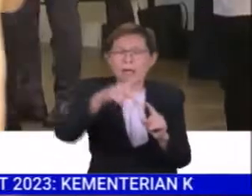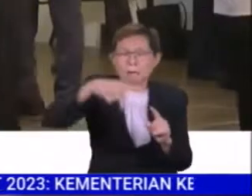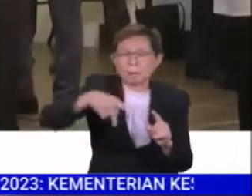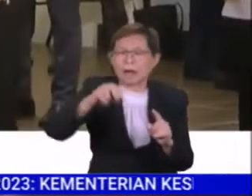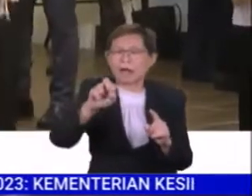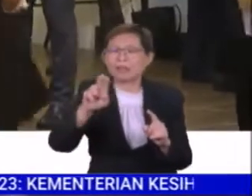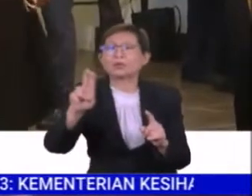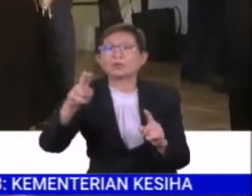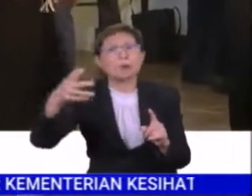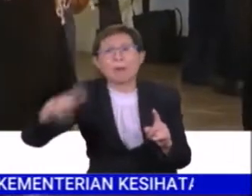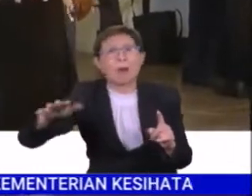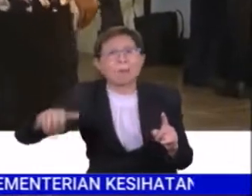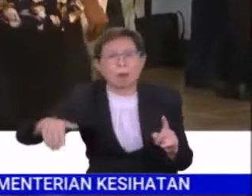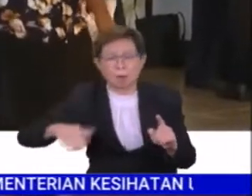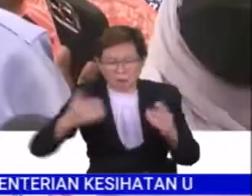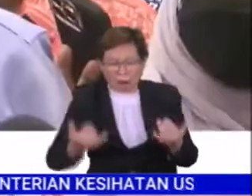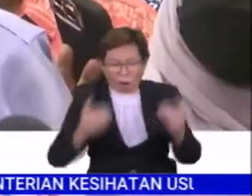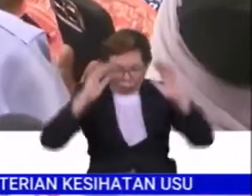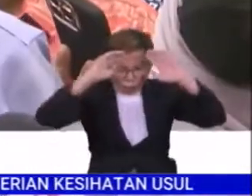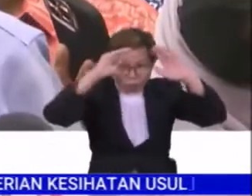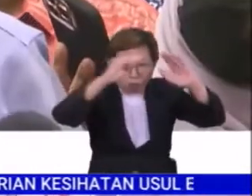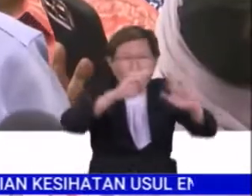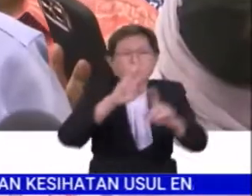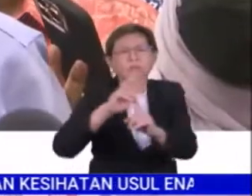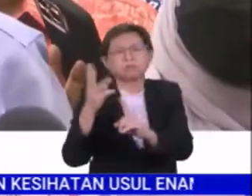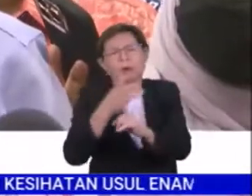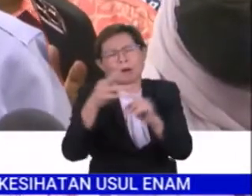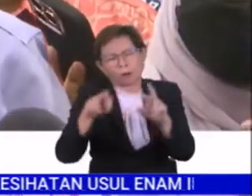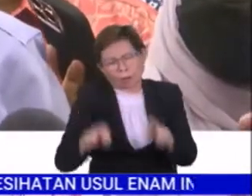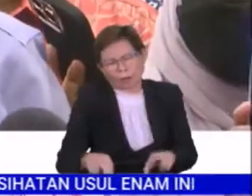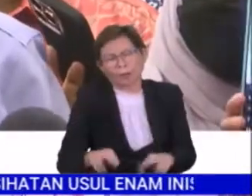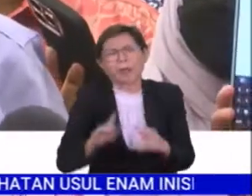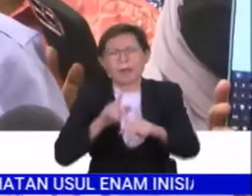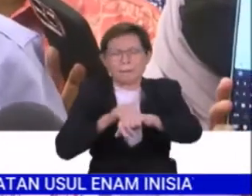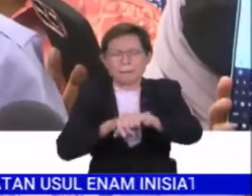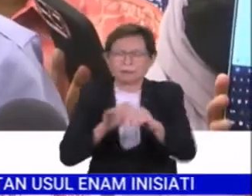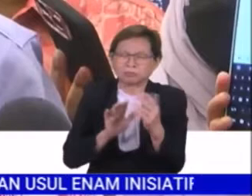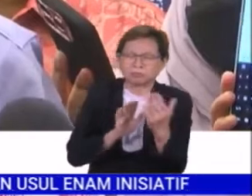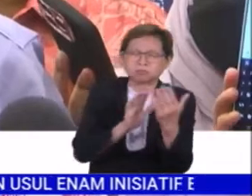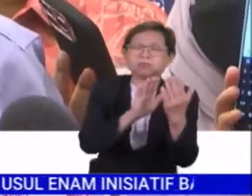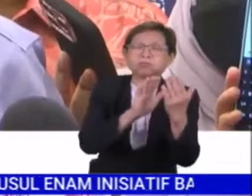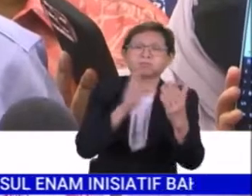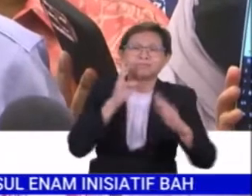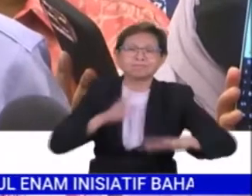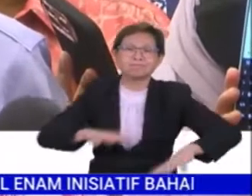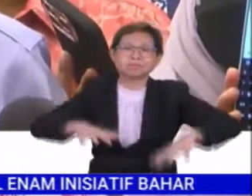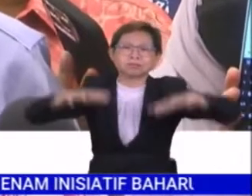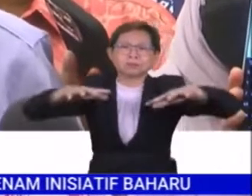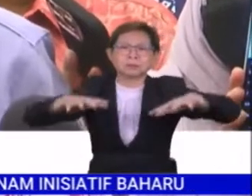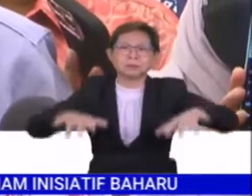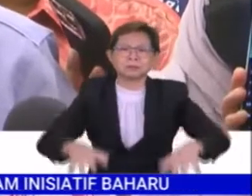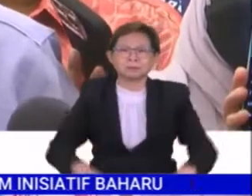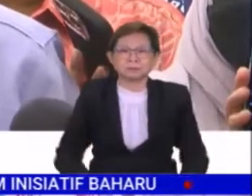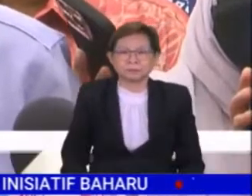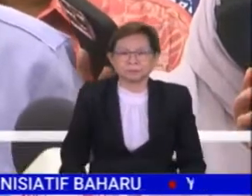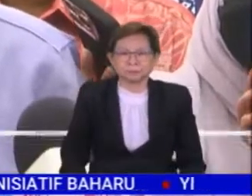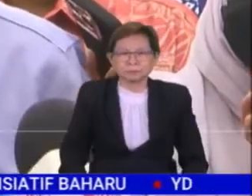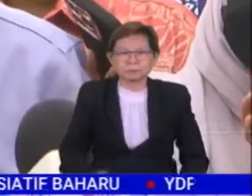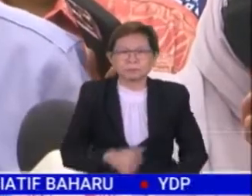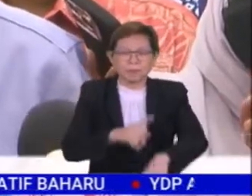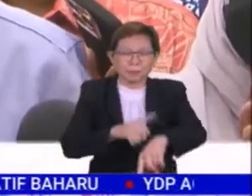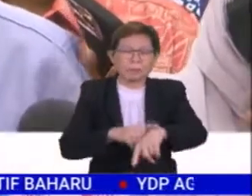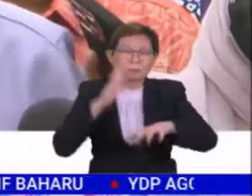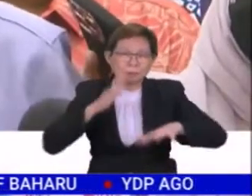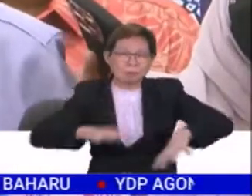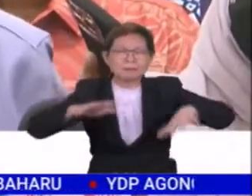raya. Sebaliknya, lebih fokus kepada kebajikan rakyat ketika berdepan situasi bencana. Menghadapi musim banjir